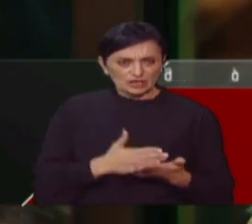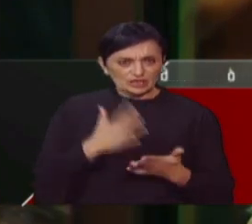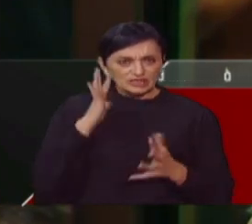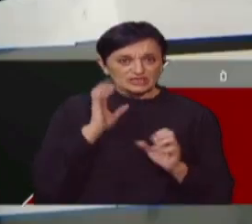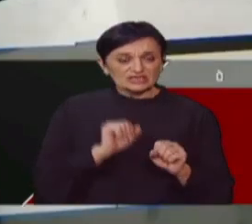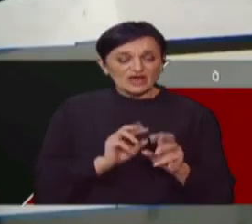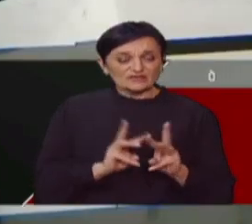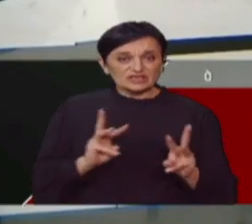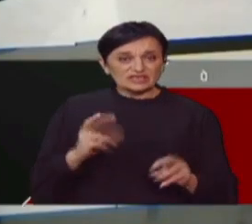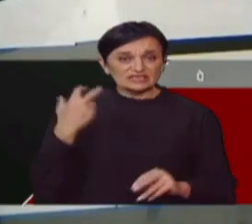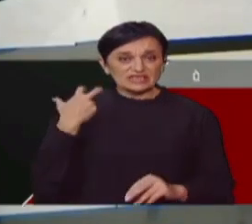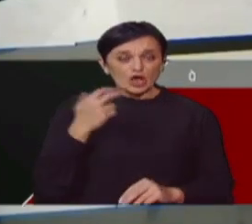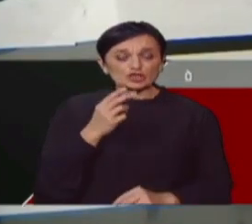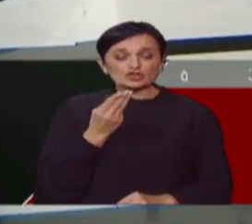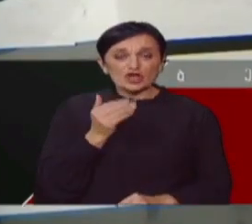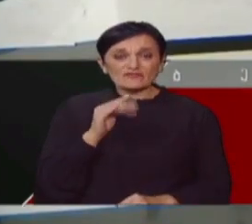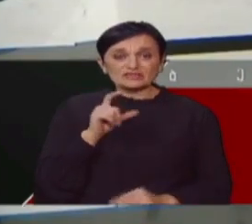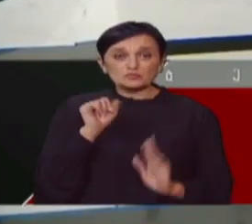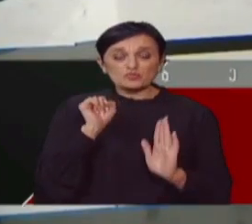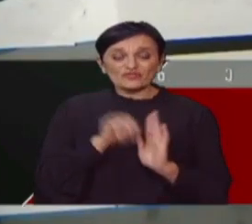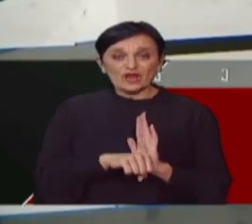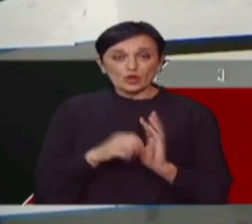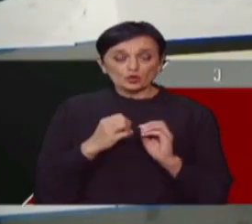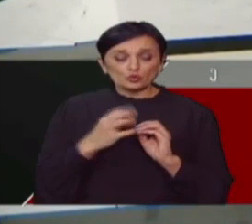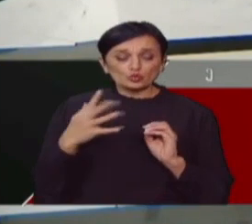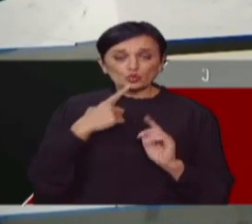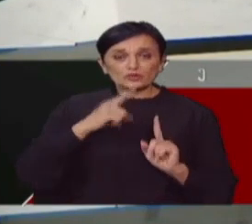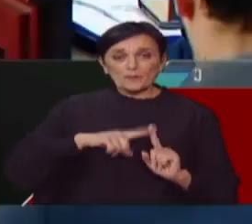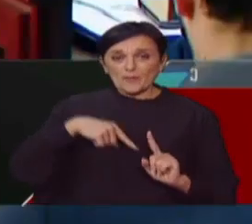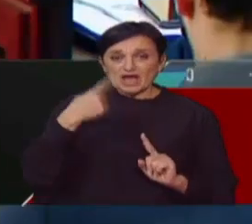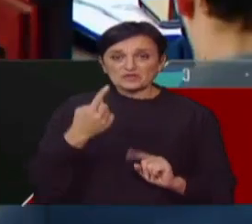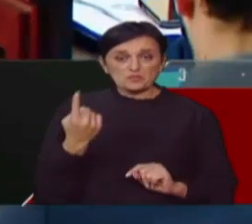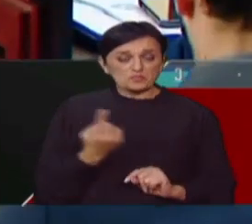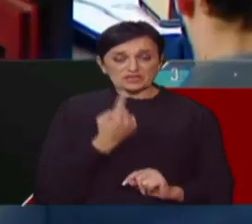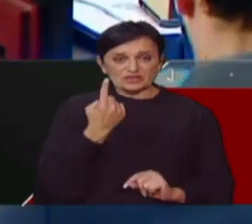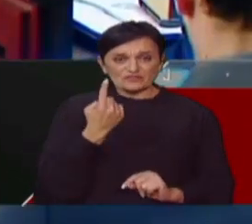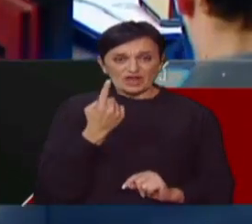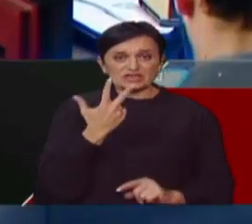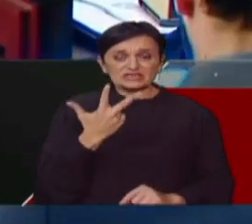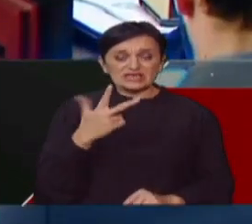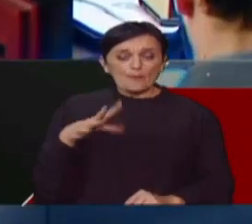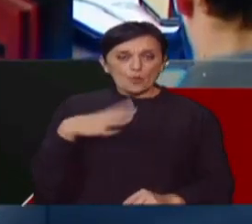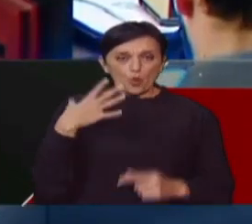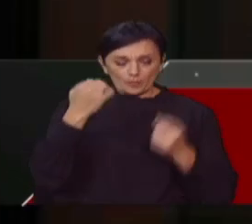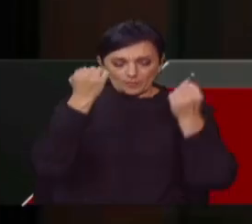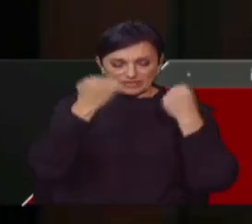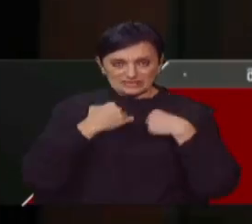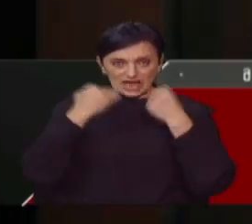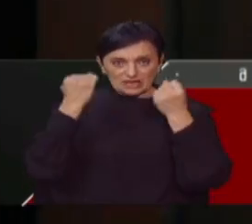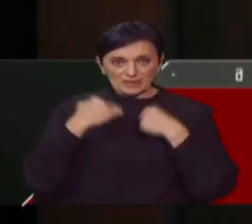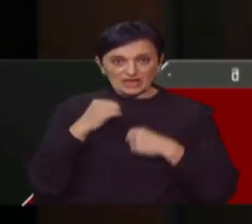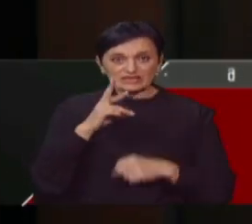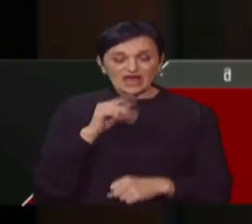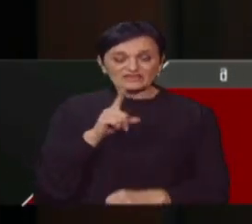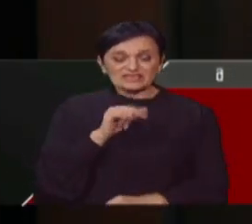Თავდაცვის სამინისტროს სერჟანტის როინ შავაძის მკვლელობა 15 წლის შემდეგ პირველად სამმა ყოფილმა სპეცრაზმელმა